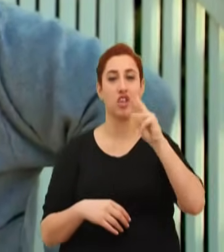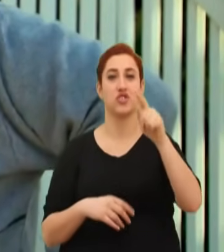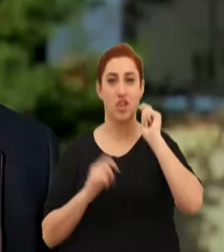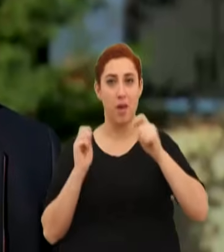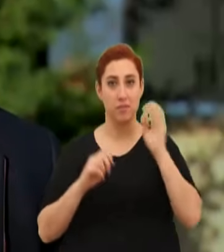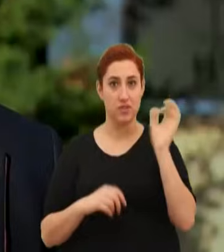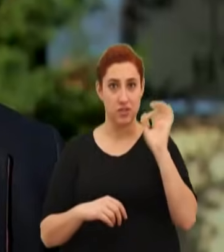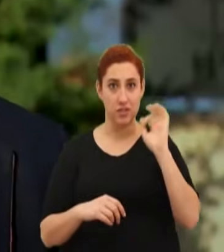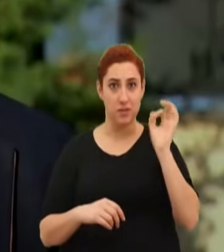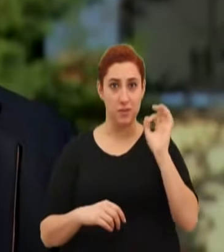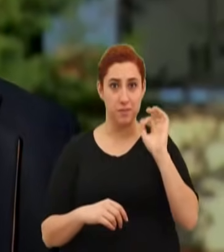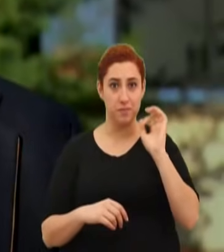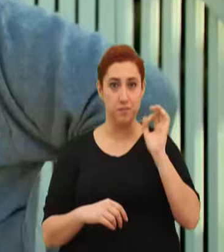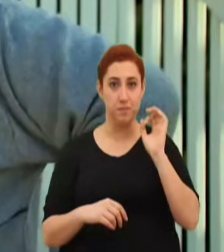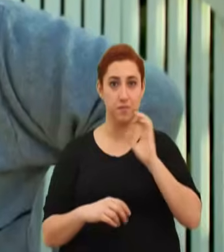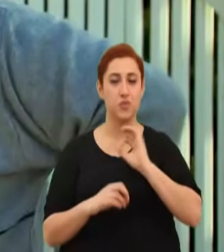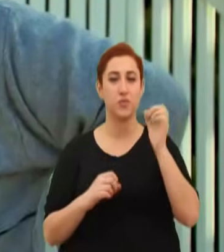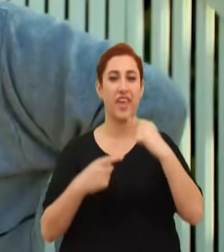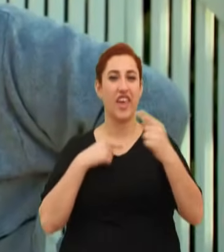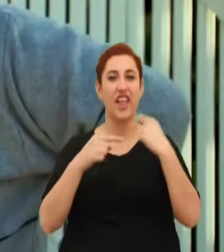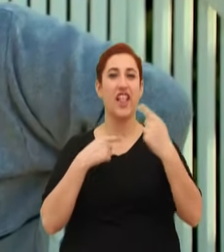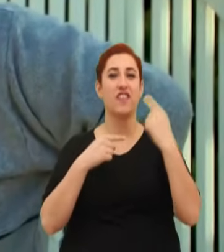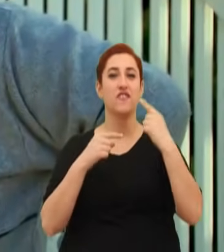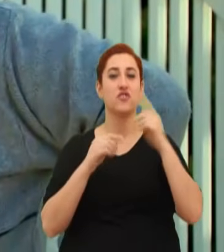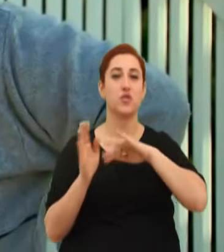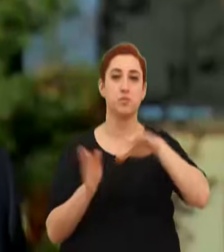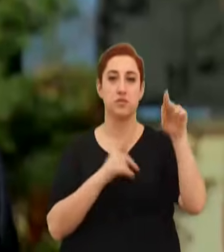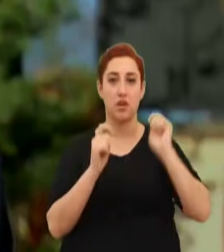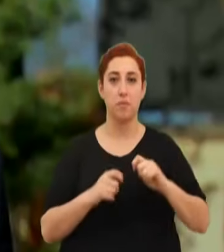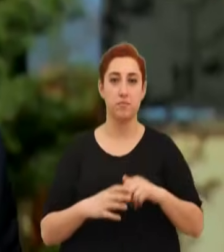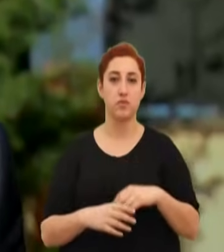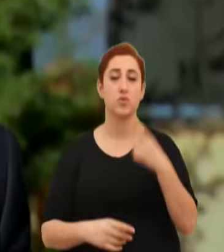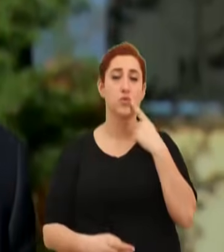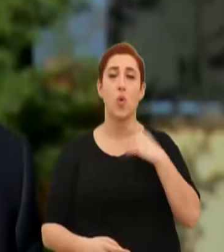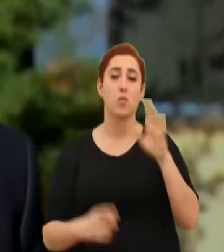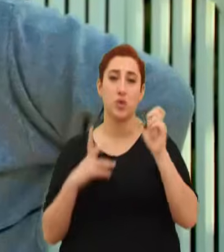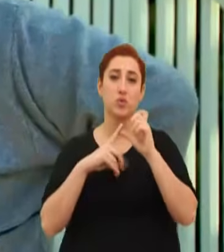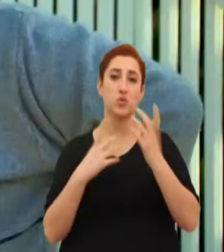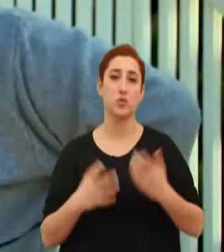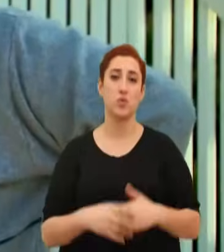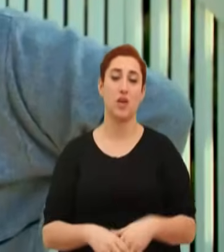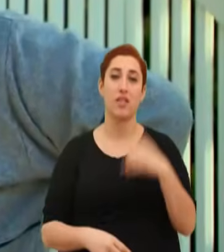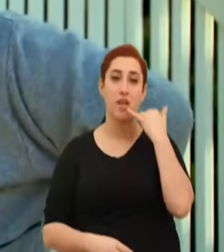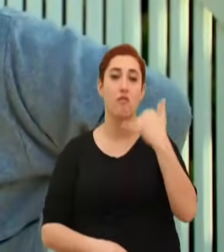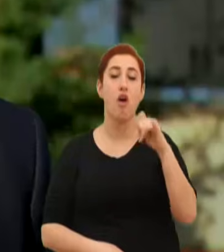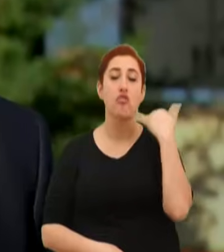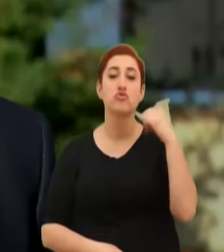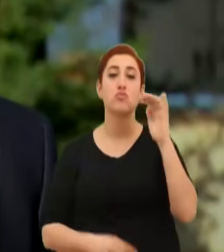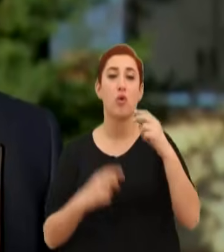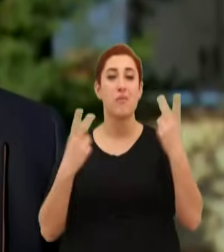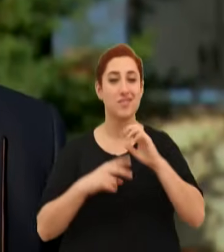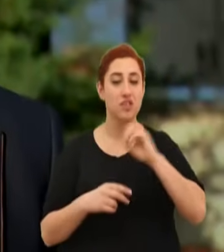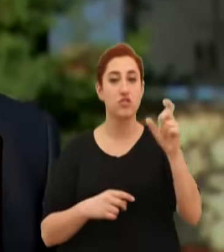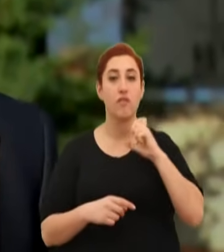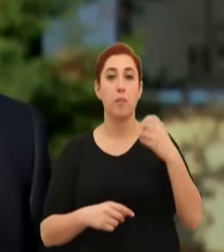şamar bulmuş ha. Tüm ikili ilişkilerini askıya almış. Sorma Şükrü ya. Telefonlarımı açmadı,